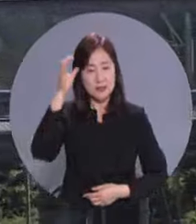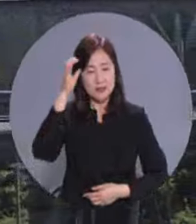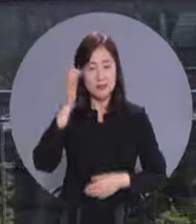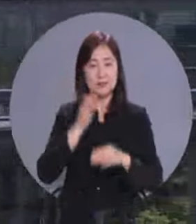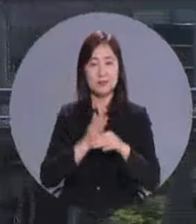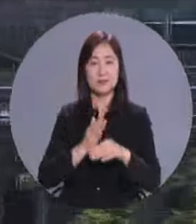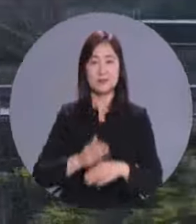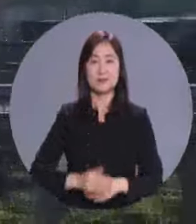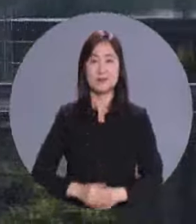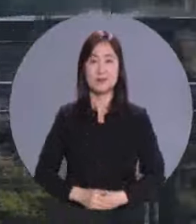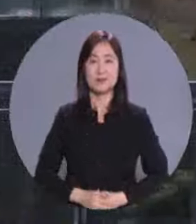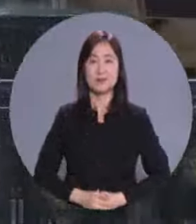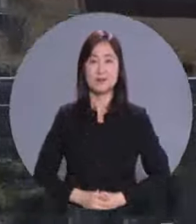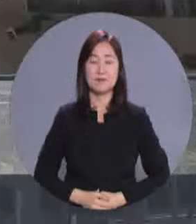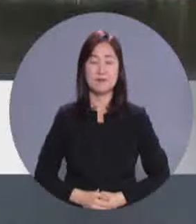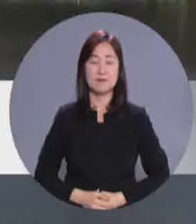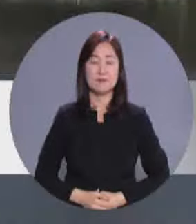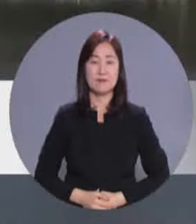있습니다